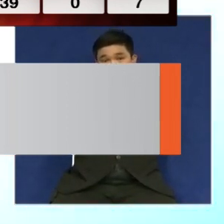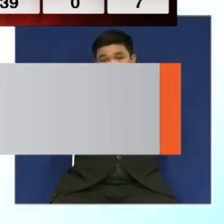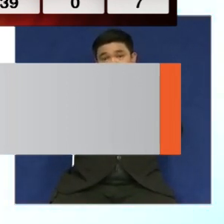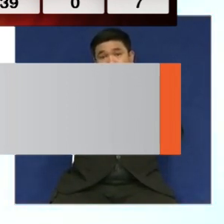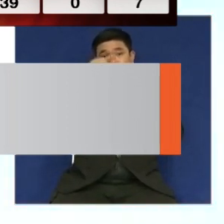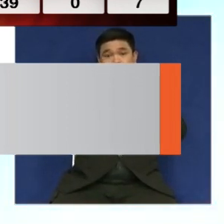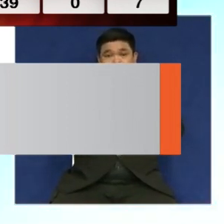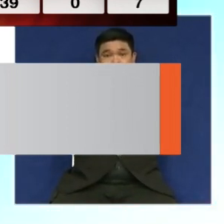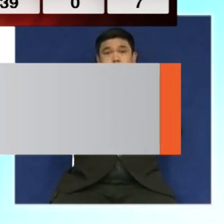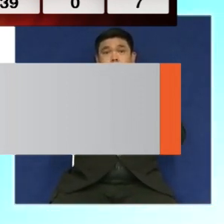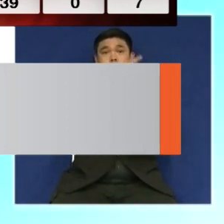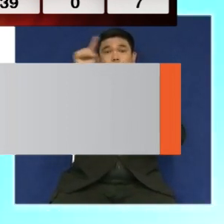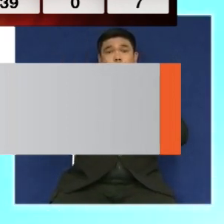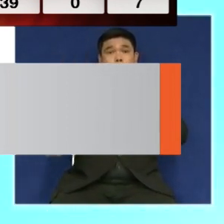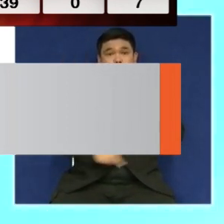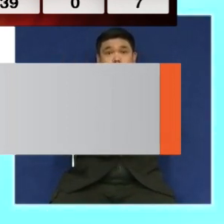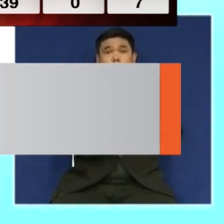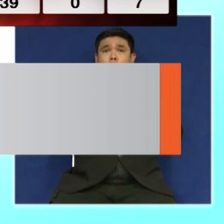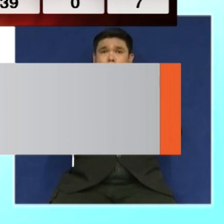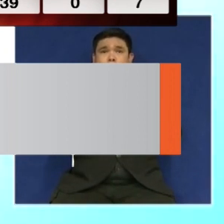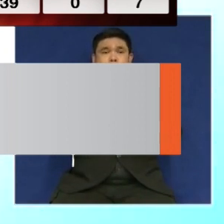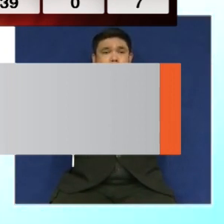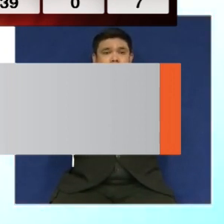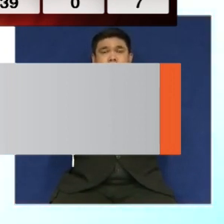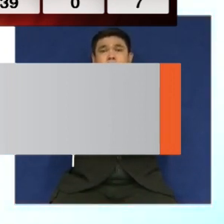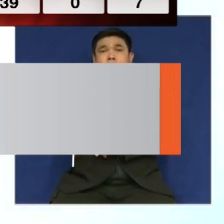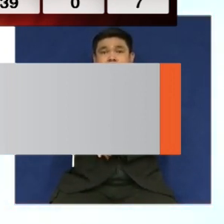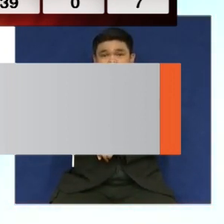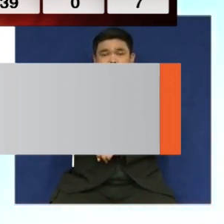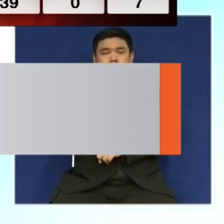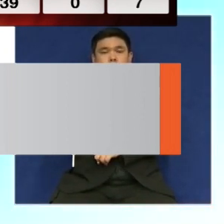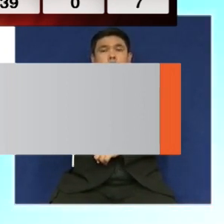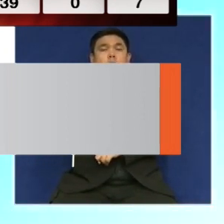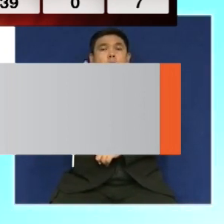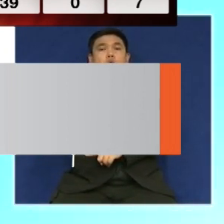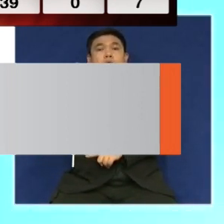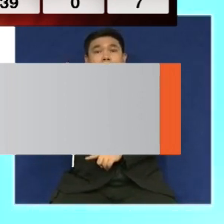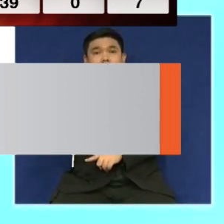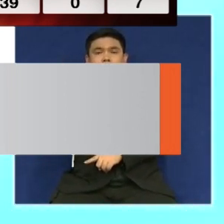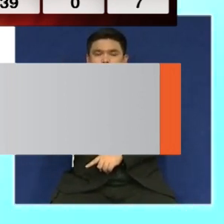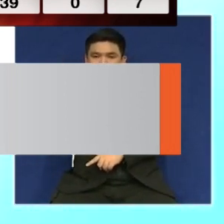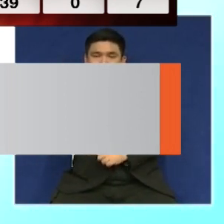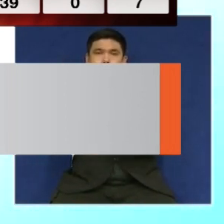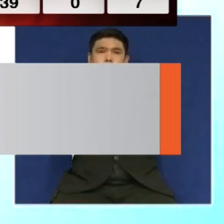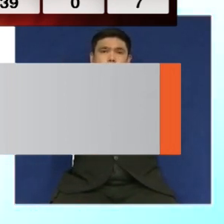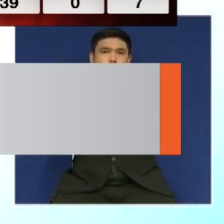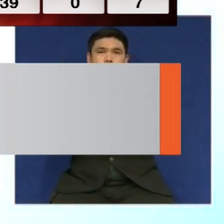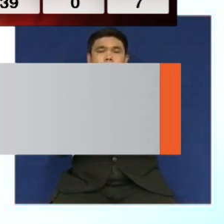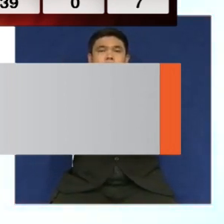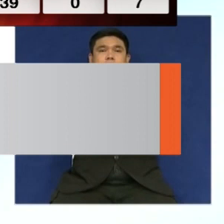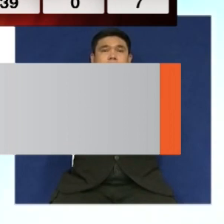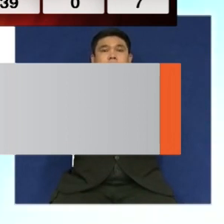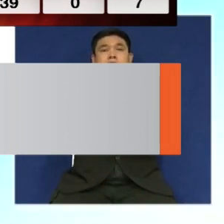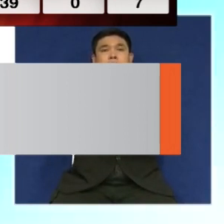าค่าเฉลี่ยระหว่าง14กับ 6.5% นะครับอัตราการติดเชื้อก็จะไม่ถึง 10% นะครับในข